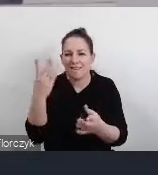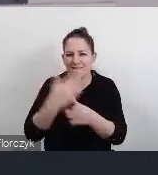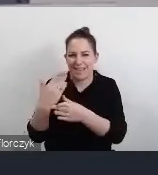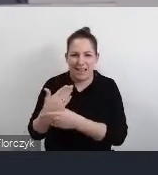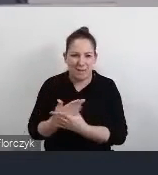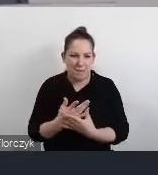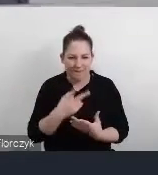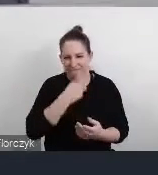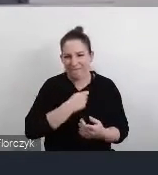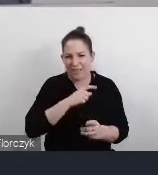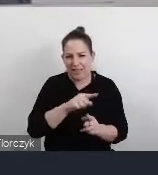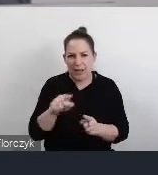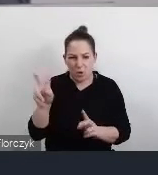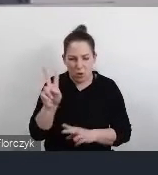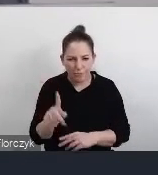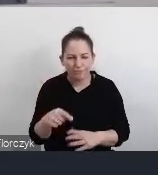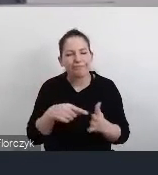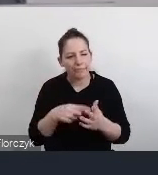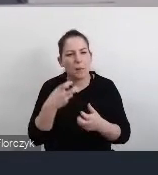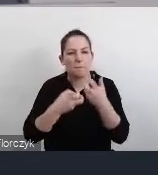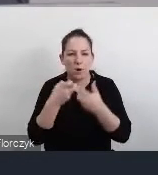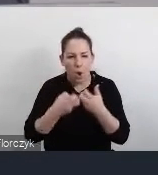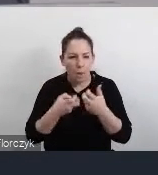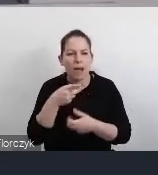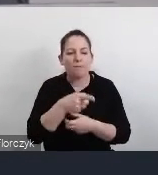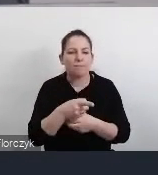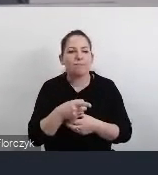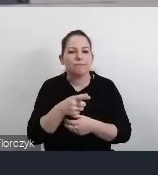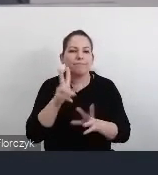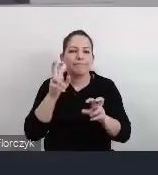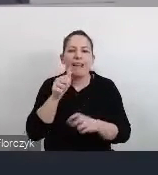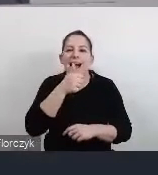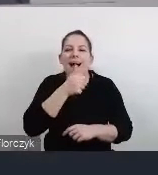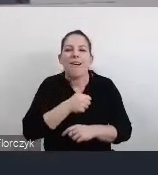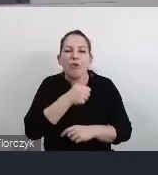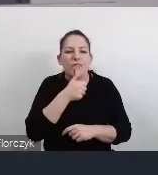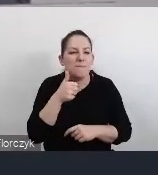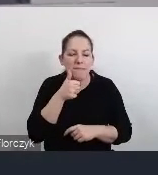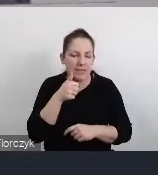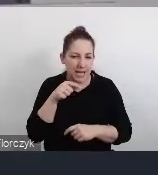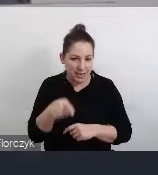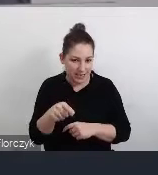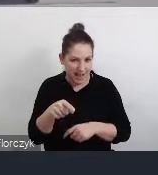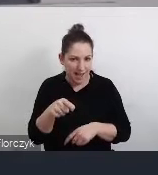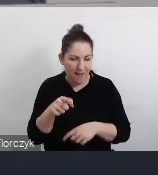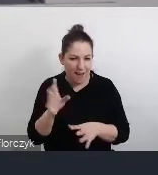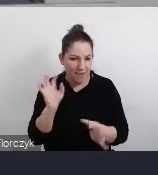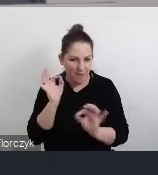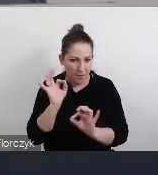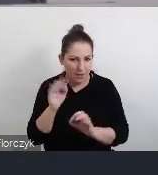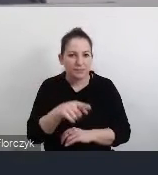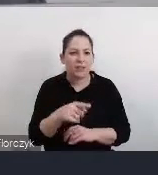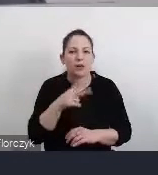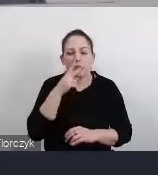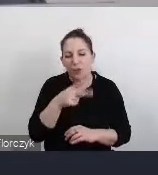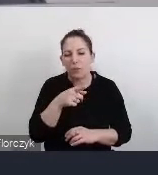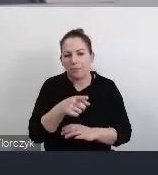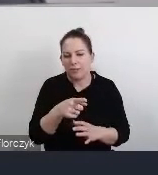I to wtedy rzeczywiście jest pewien problem z tak zwaną anonimizacją tych danych. To już widzimy właśnie w danych poltaksowych na